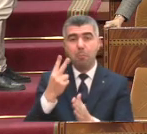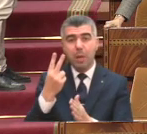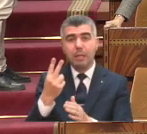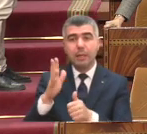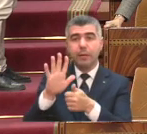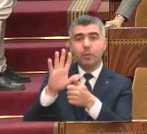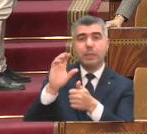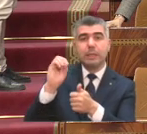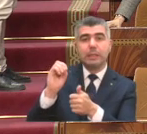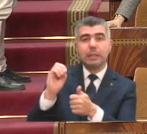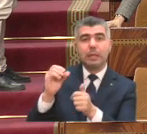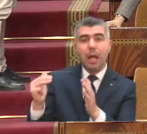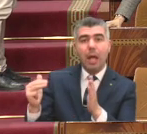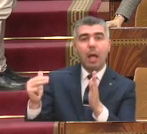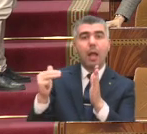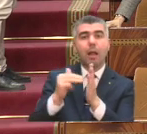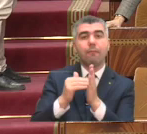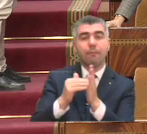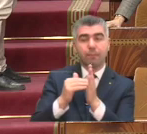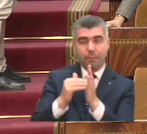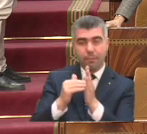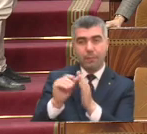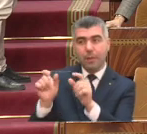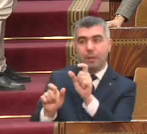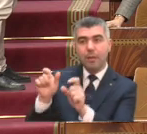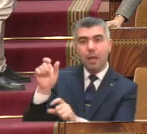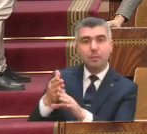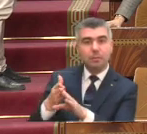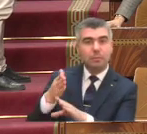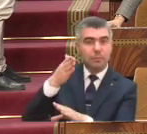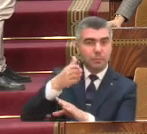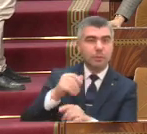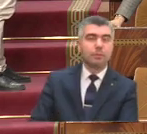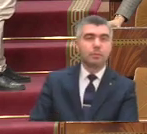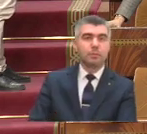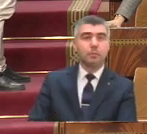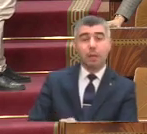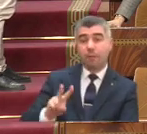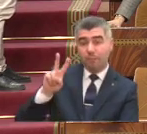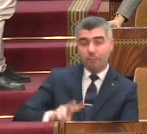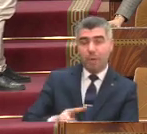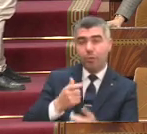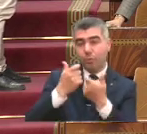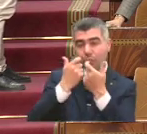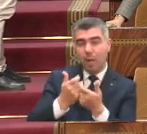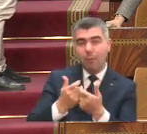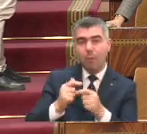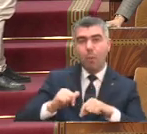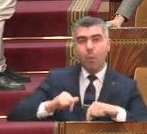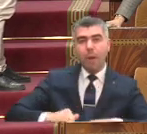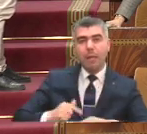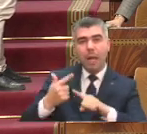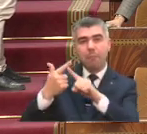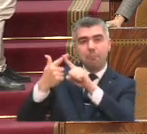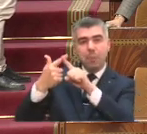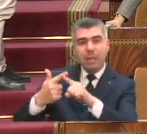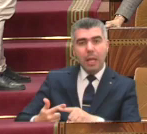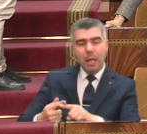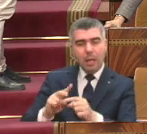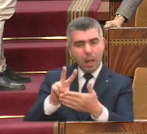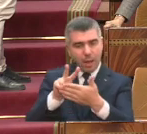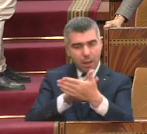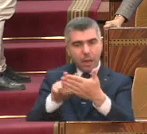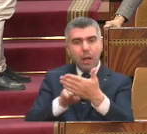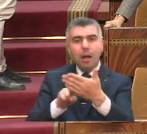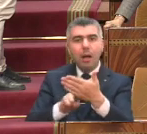الف نسمه. الحقيقه انه ملي كنشوفوا الميزانيه ديال الوزاره ديالكم ما كنعرفوش نقراو الرقم من